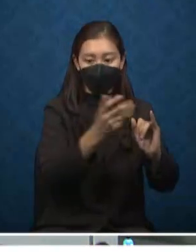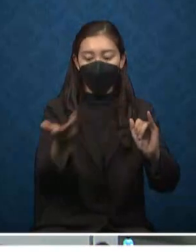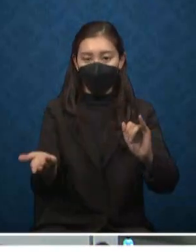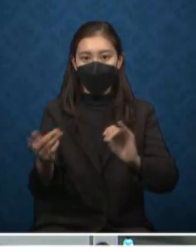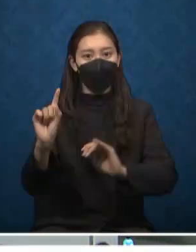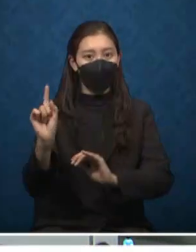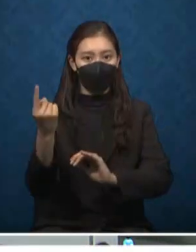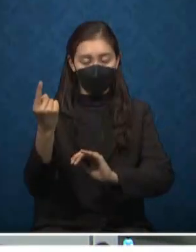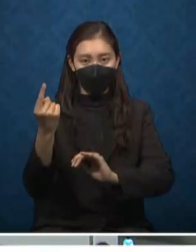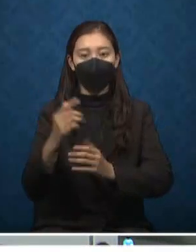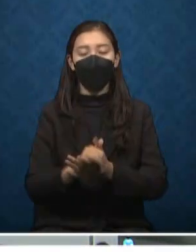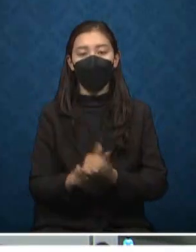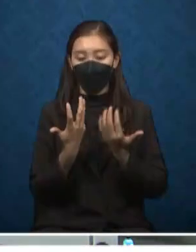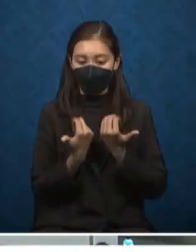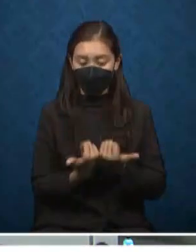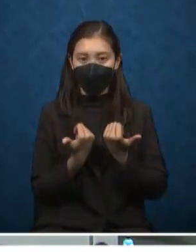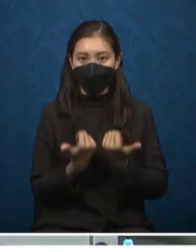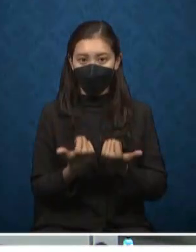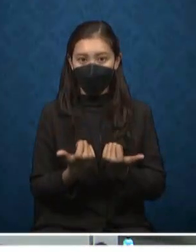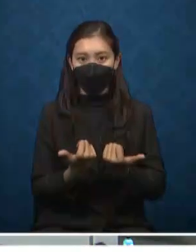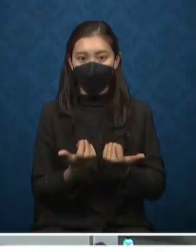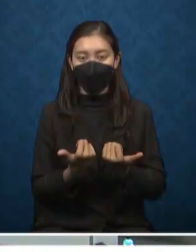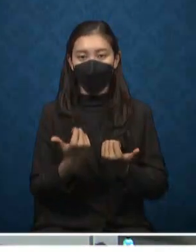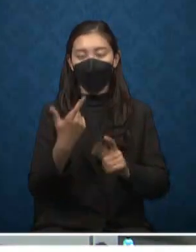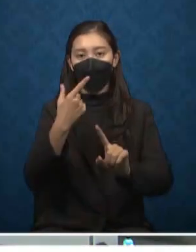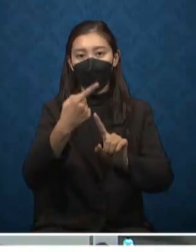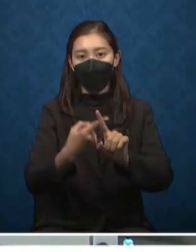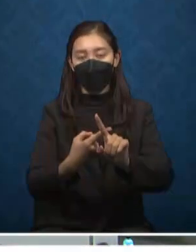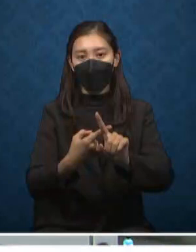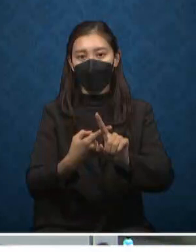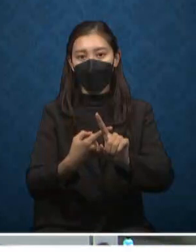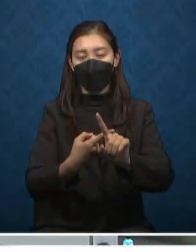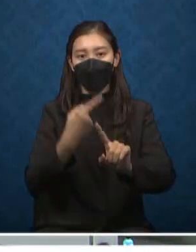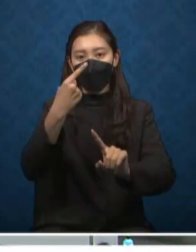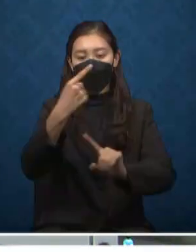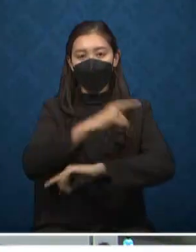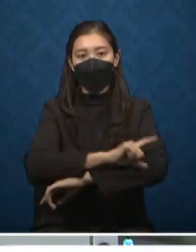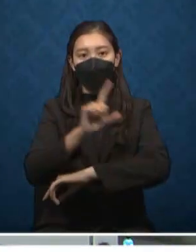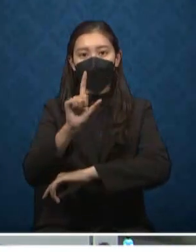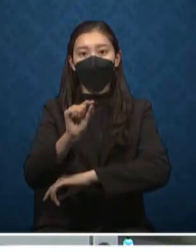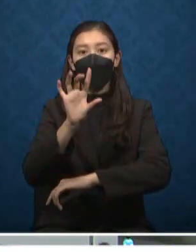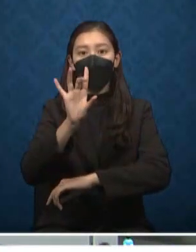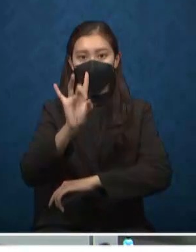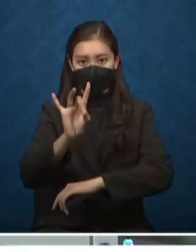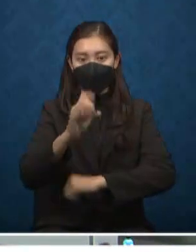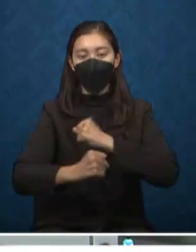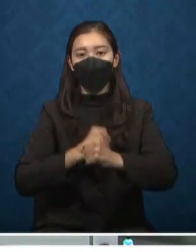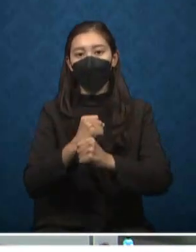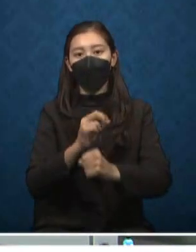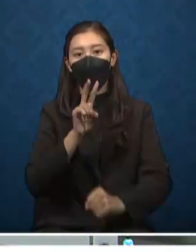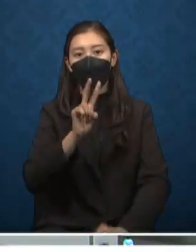ดนี้เป็นต้นไปประกาศณวันที่28มกราคมพุทธศักราช